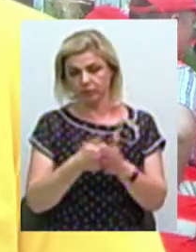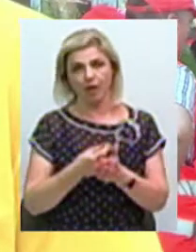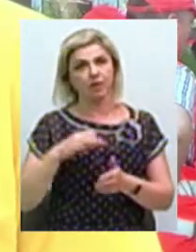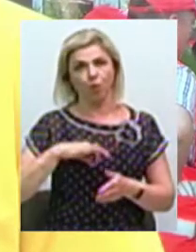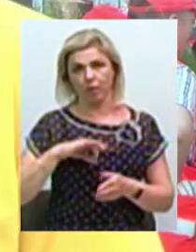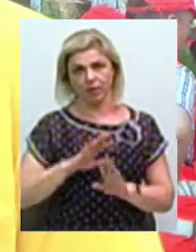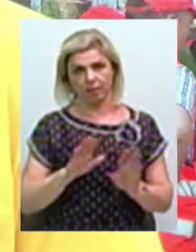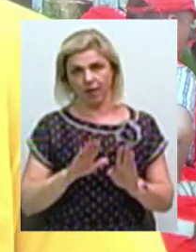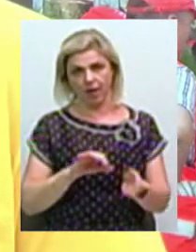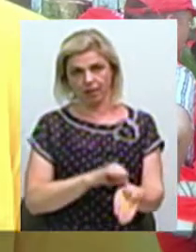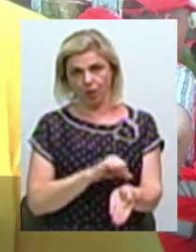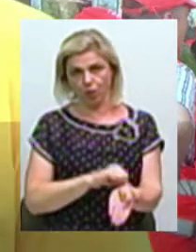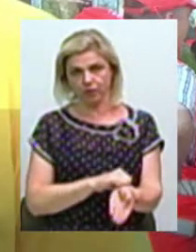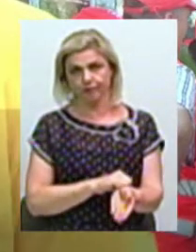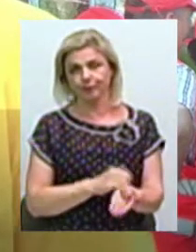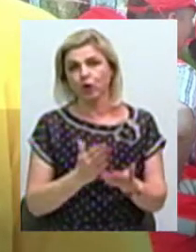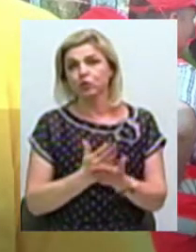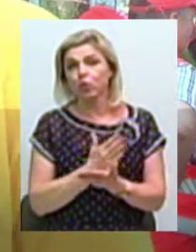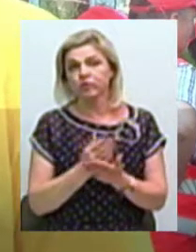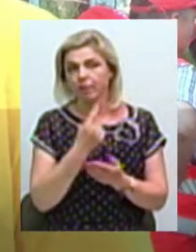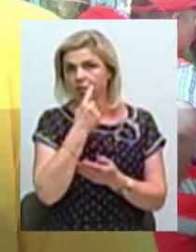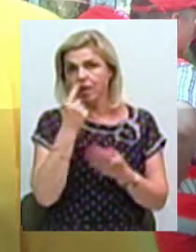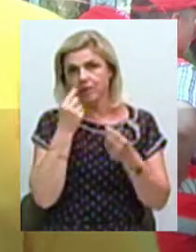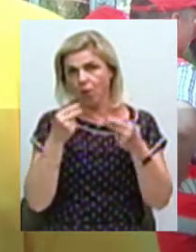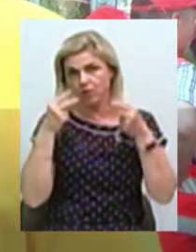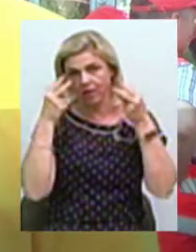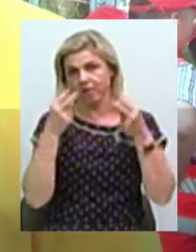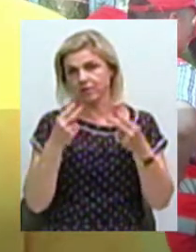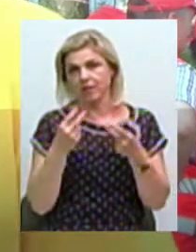Ну, зовсім глаза розкриваються на…